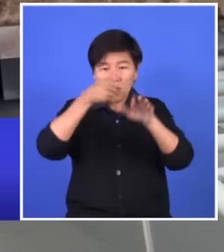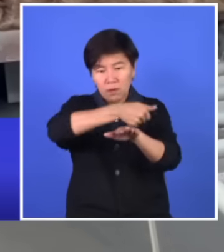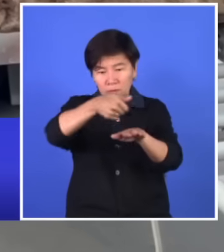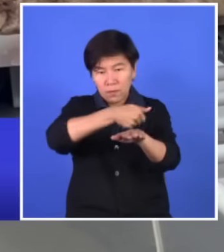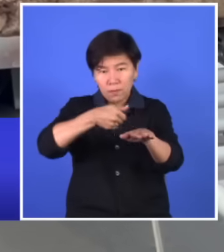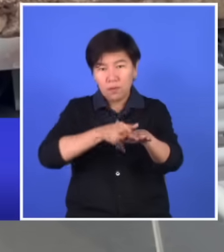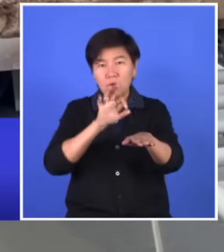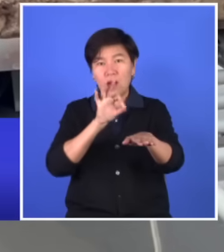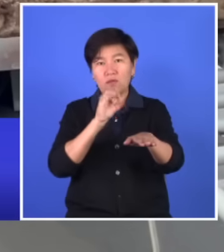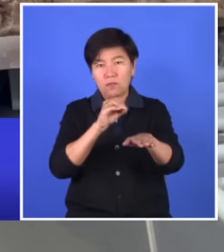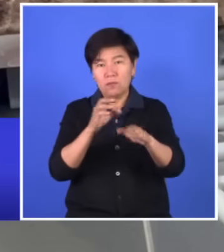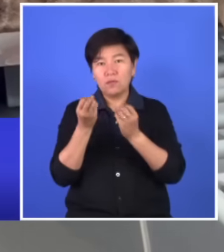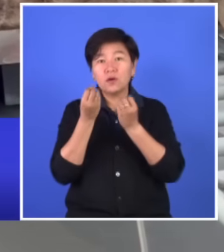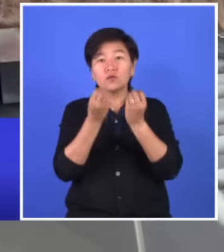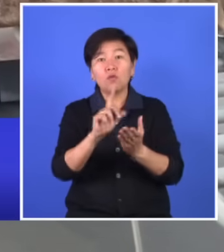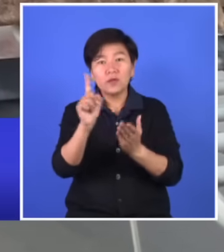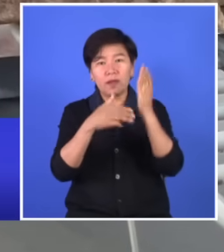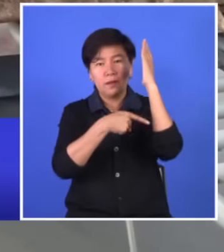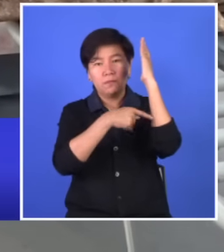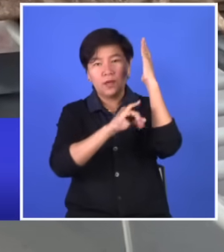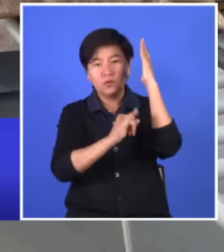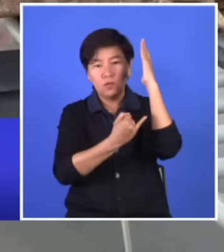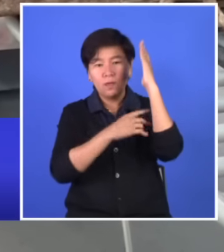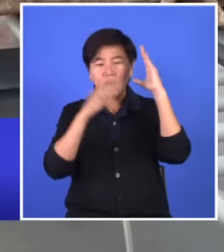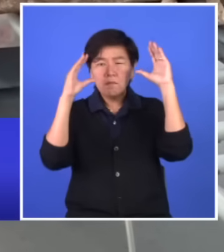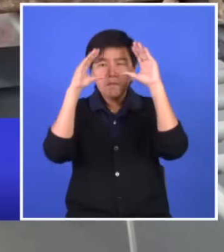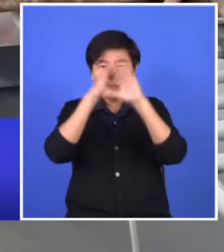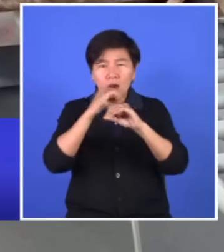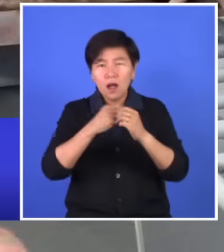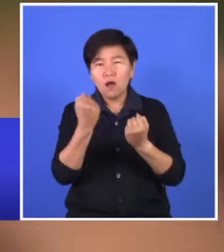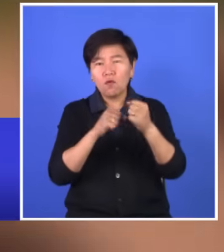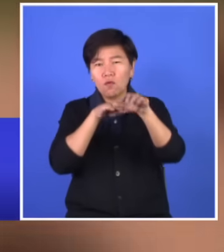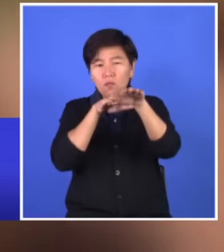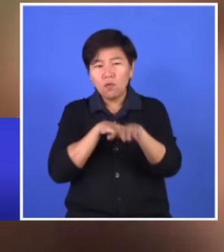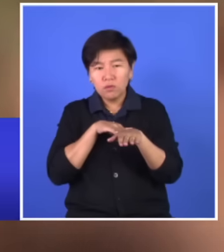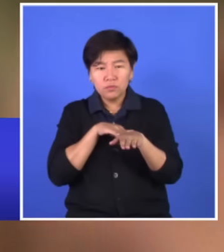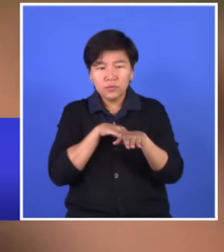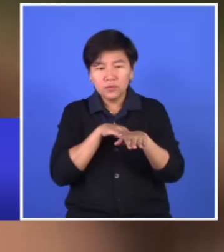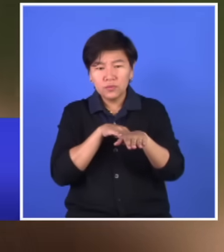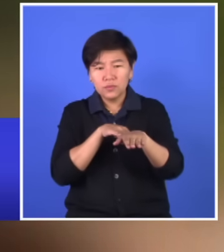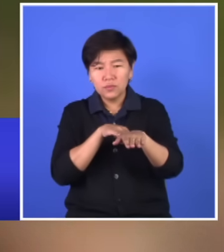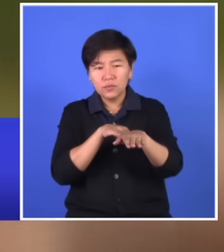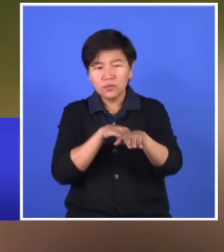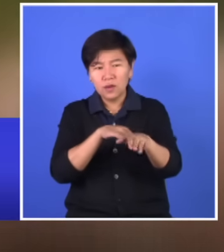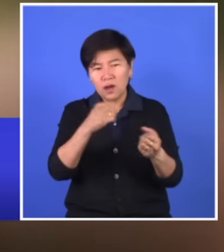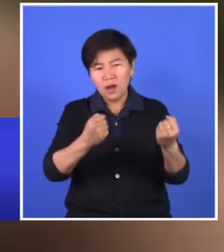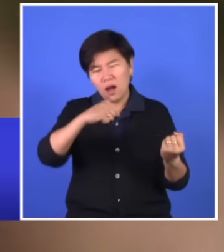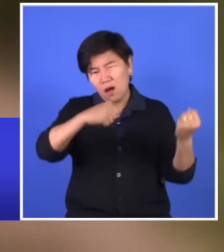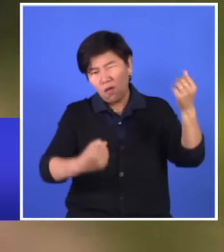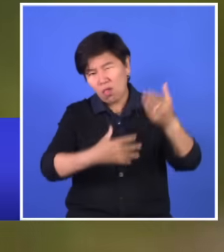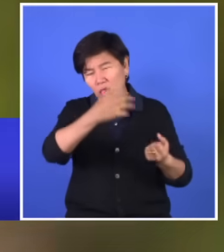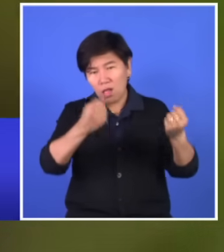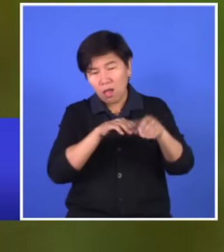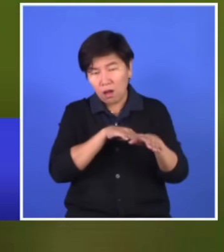ประจบพอมาถึงตรงจุดเกิดเหตุเป็นช่วงกลางดึกปรากฏว่ารถบรรทุกพวงที่ขับมาหักลบแบอร์และกวยยางที่วางอยู่กลาง